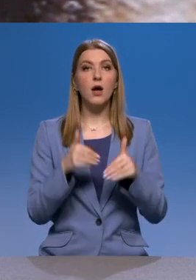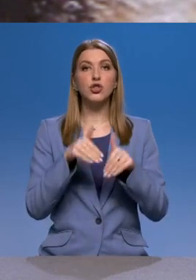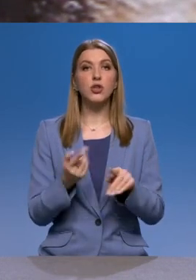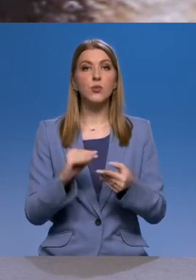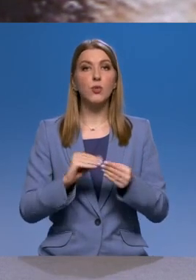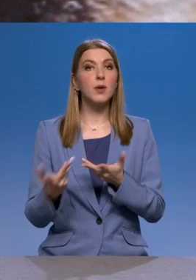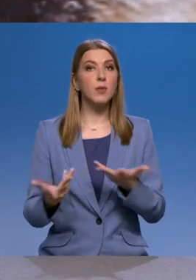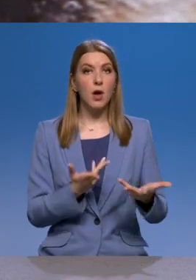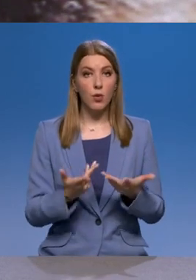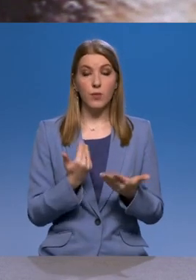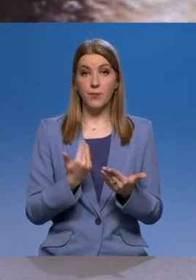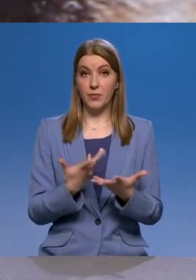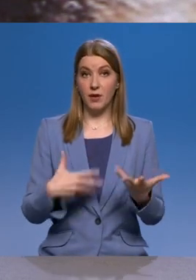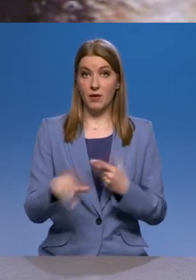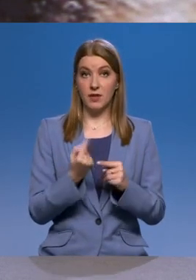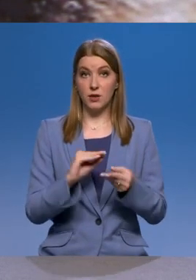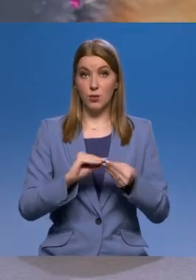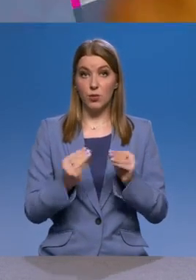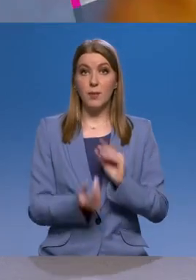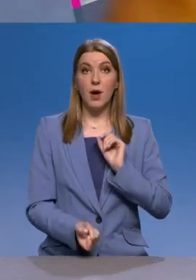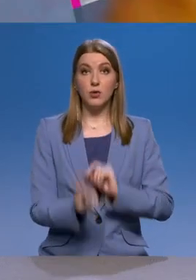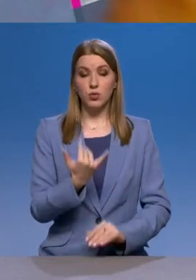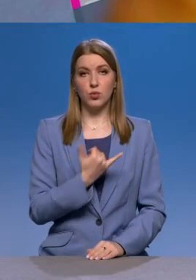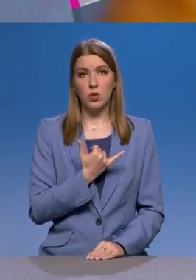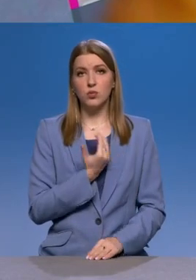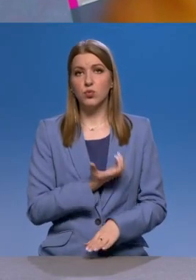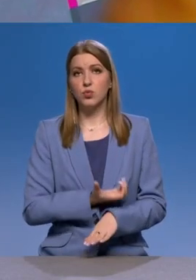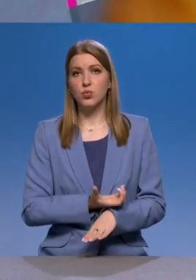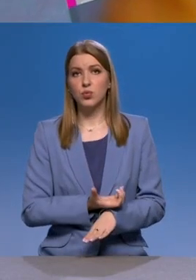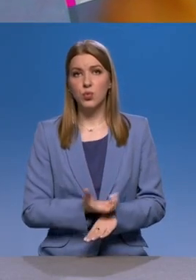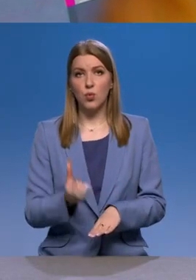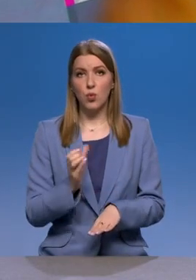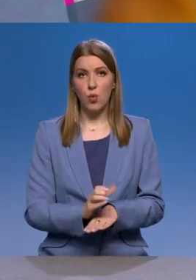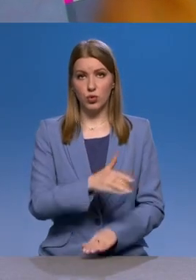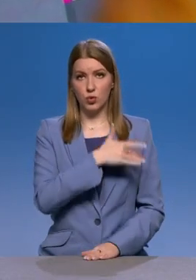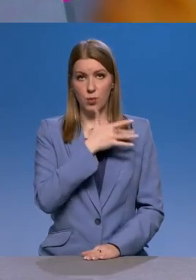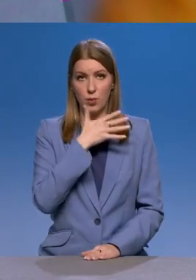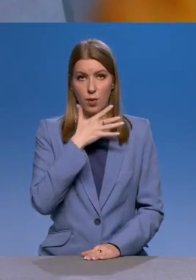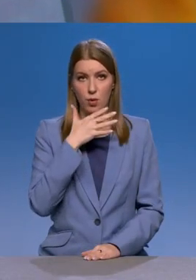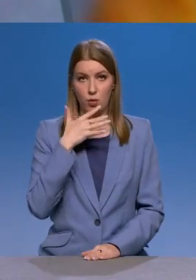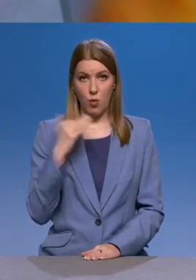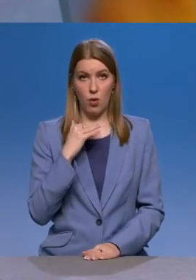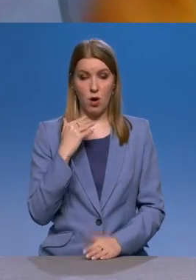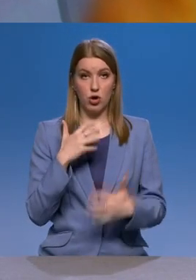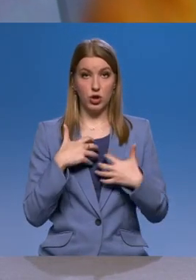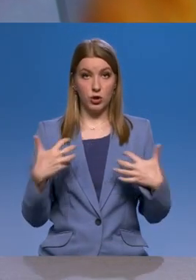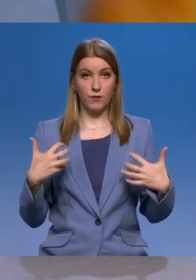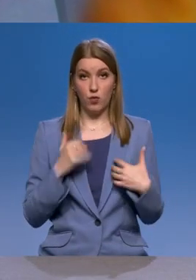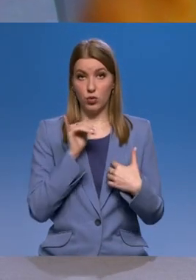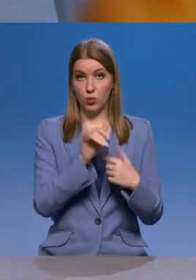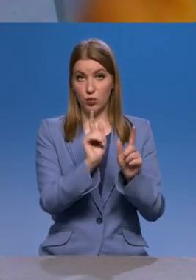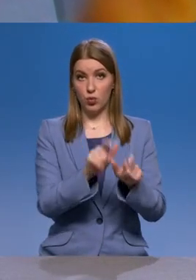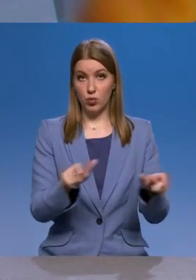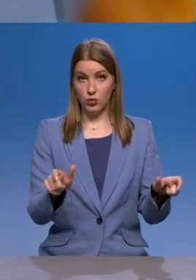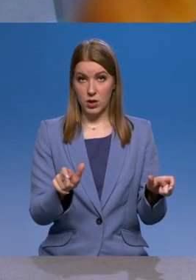Решение проблем, все вот эти проблемы идут от того, что у нас чудовищное перепроизводство вообще животных в стране, у нас огромное количество животных на руках у населения.